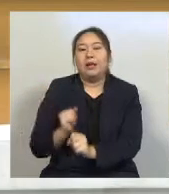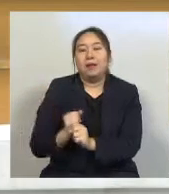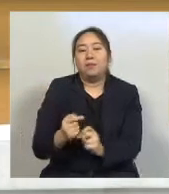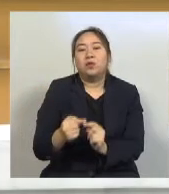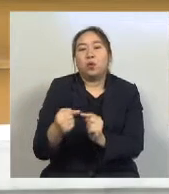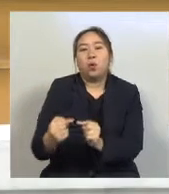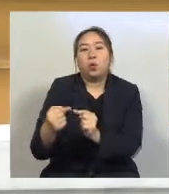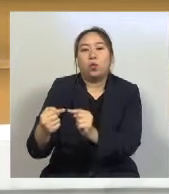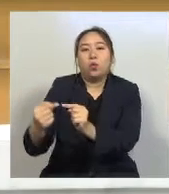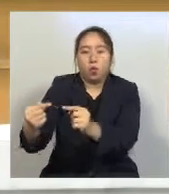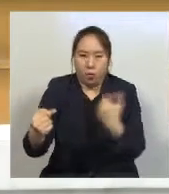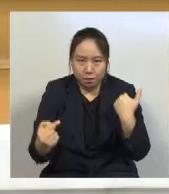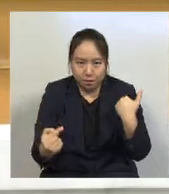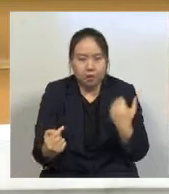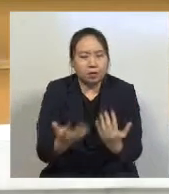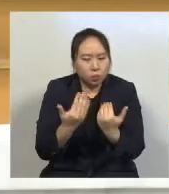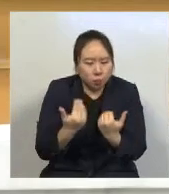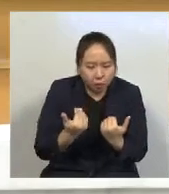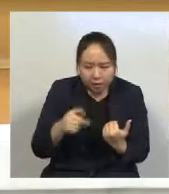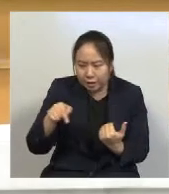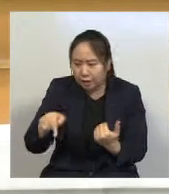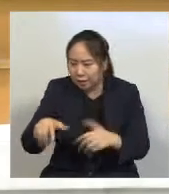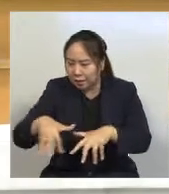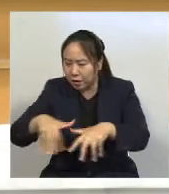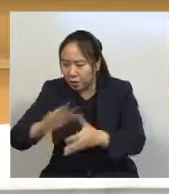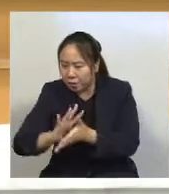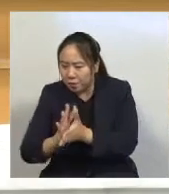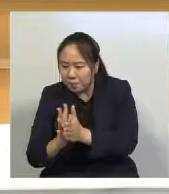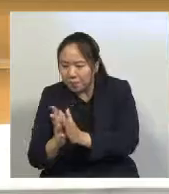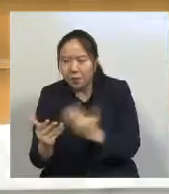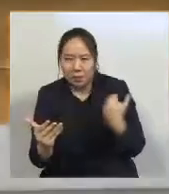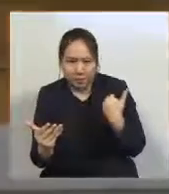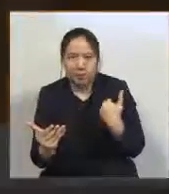ปแบบรุ่นสู่รุ่นแม้ว่าสภาพพื้นที่นั้นจะมีความเปลี่ยนแปลงไปอย่างมากก็ตามครับ